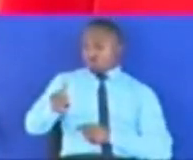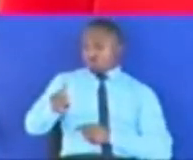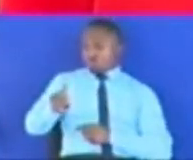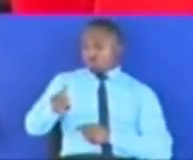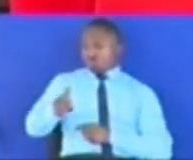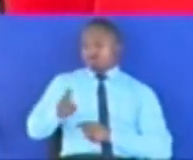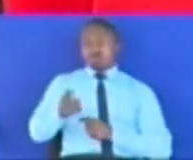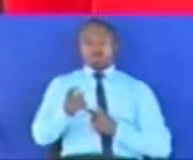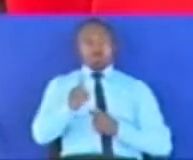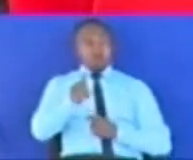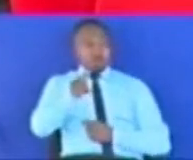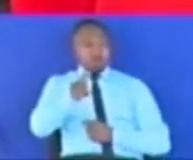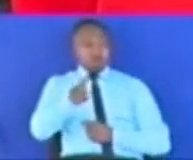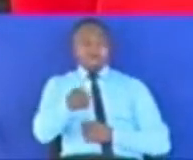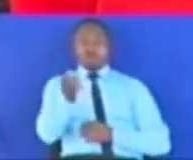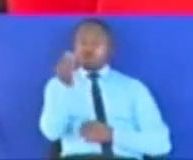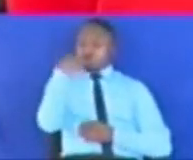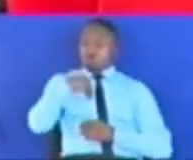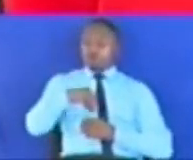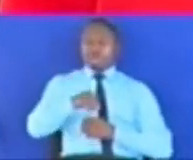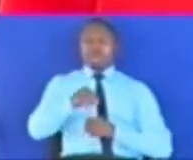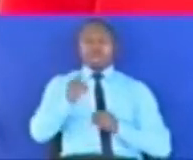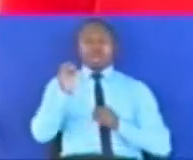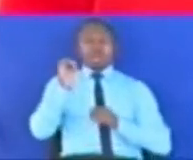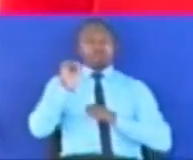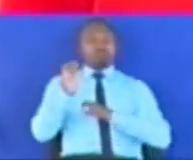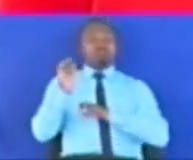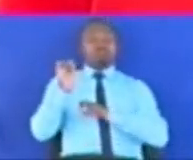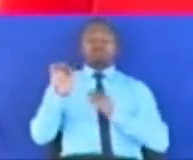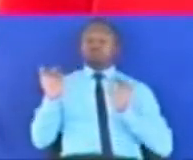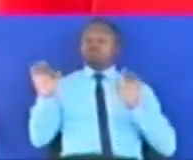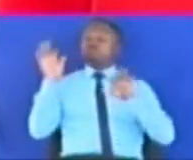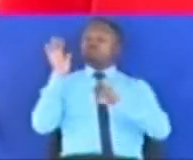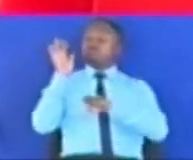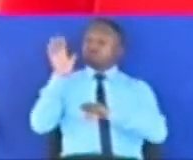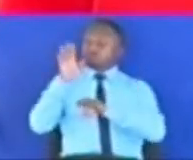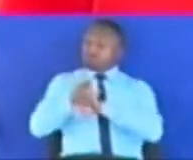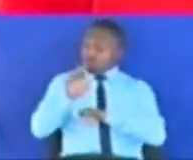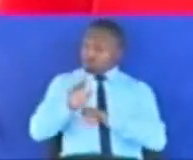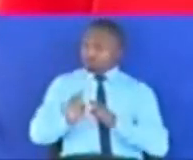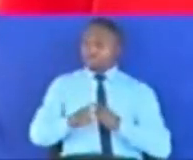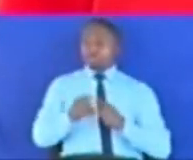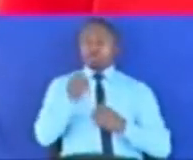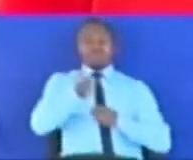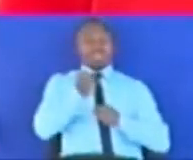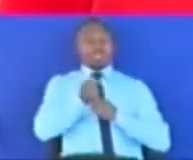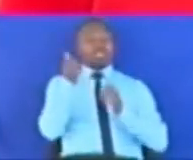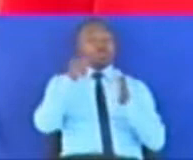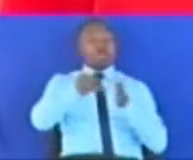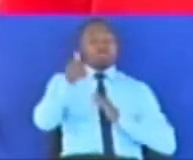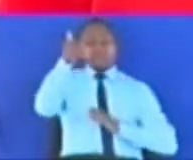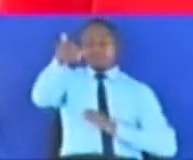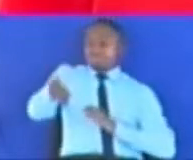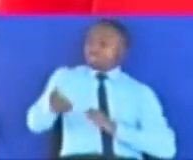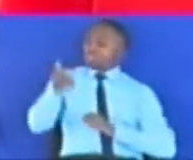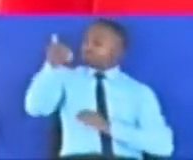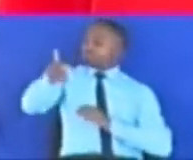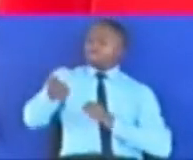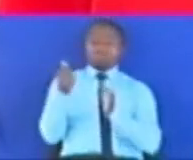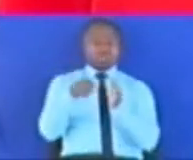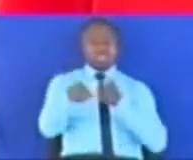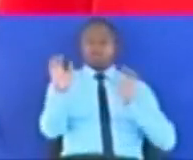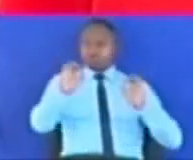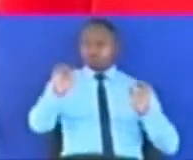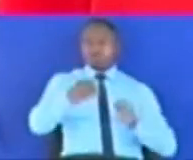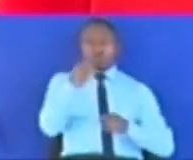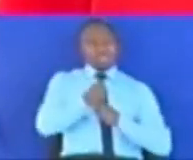mbu wanakufa wote. Lakini cha kusikitisha, tulifika kwenye kiwanda hicho, wafanyakazi wa hapo hawajalipwa miezi ya kutosha,